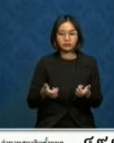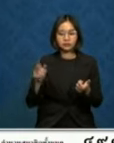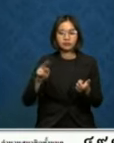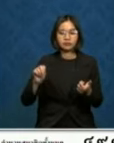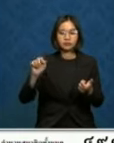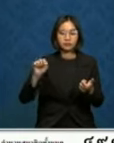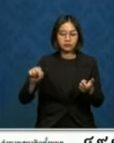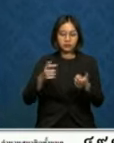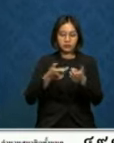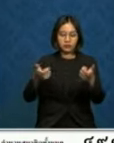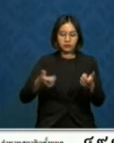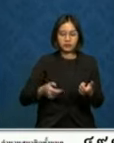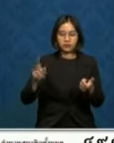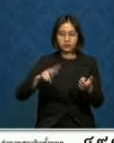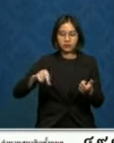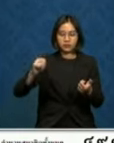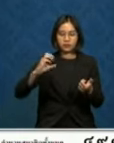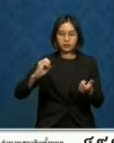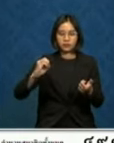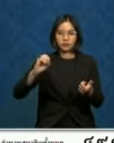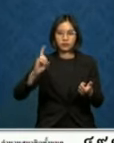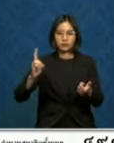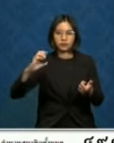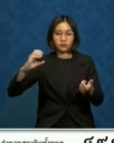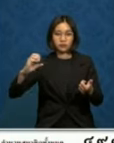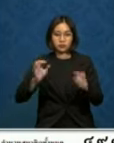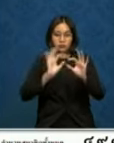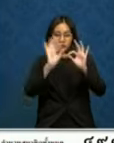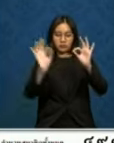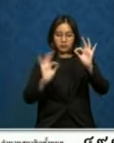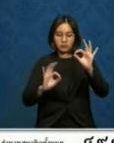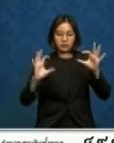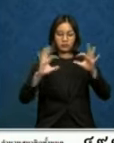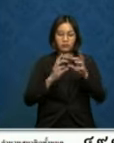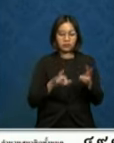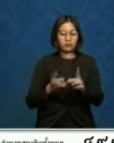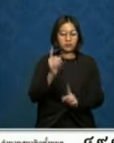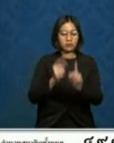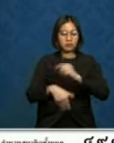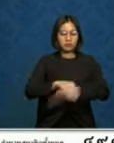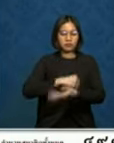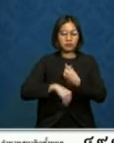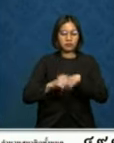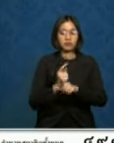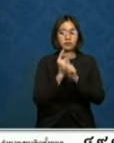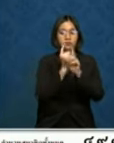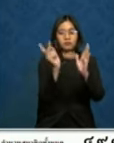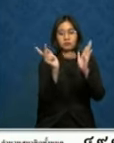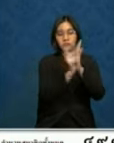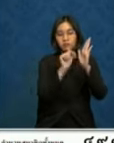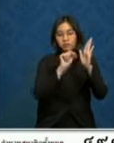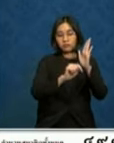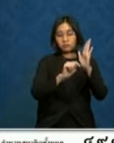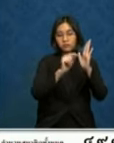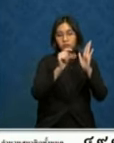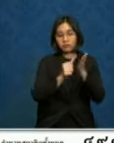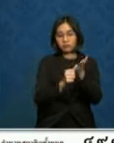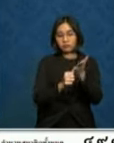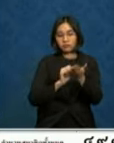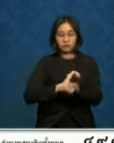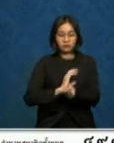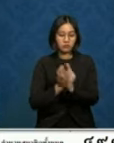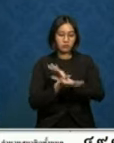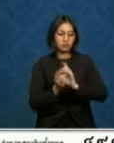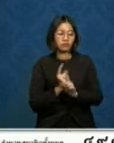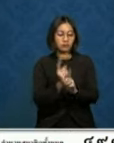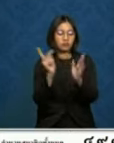Nations Office on Drugs หรือว่า UNODC นะคะที่เขียนเกี่ยวกับการประเมินการปฏิบัติตาม Mandala Rules ก็เห็นว่าการปรับเปลี่ยนตามกฎและเ